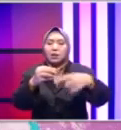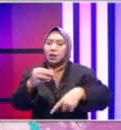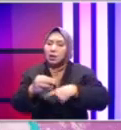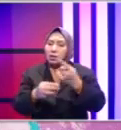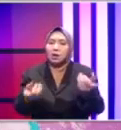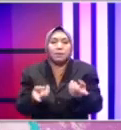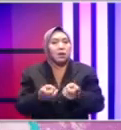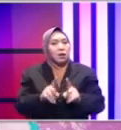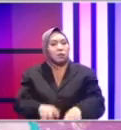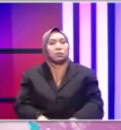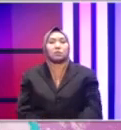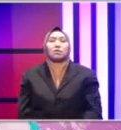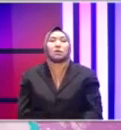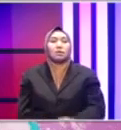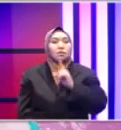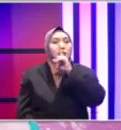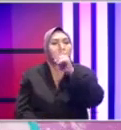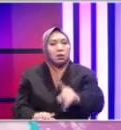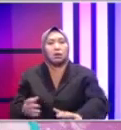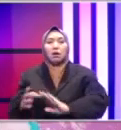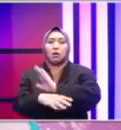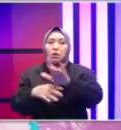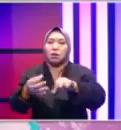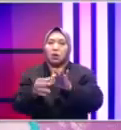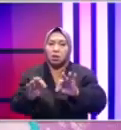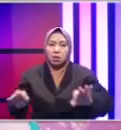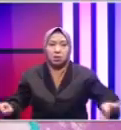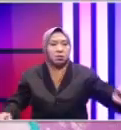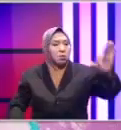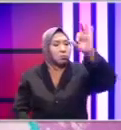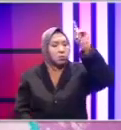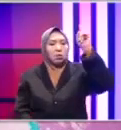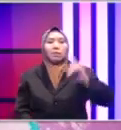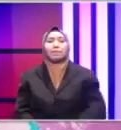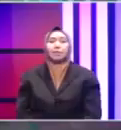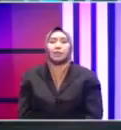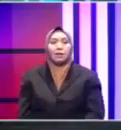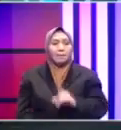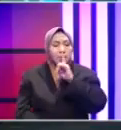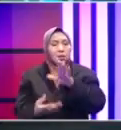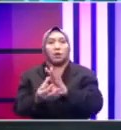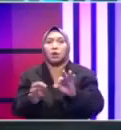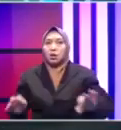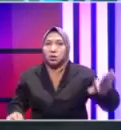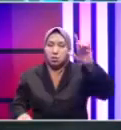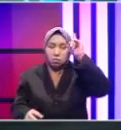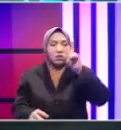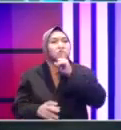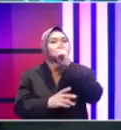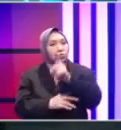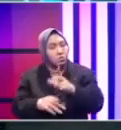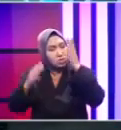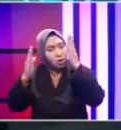syain fatal Kowloon YIMM shadaqallahul adzim sesungguhnya